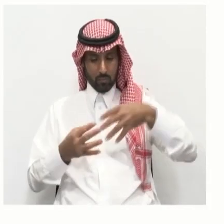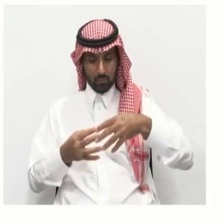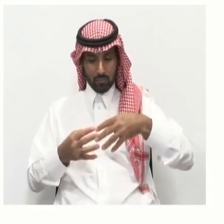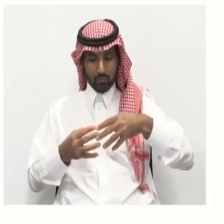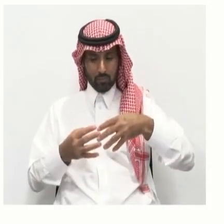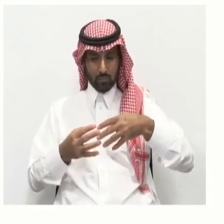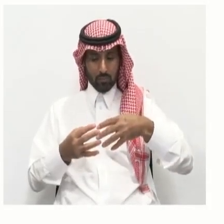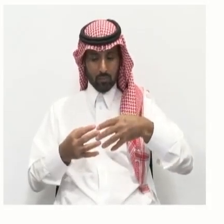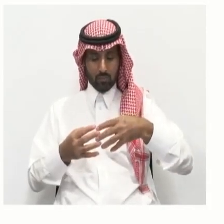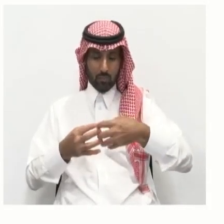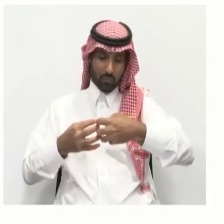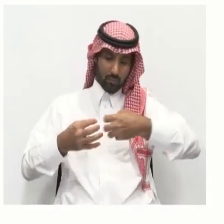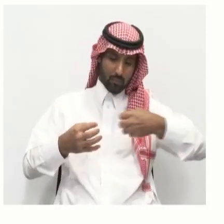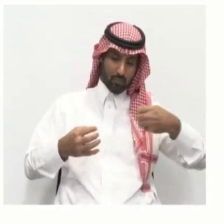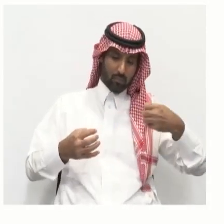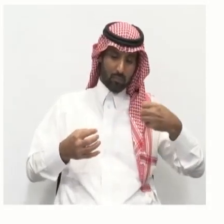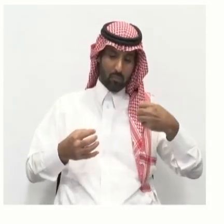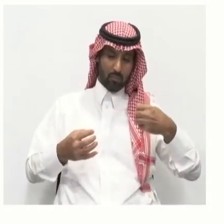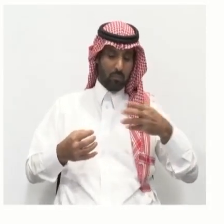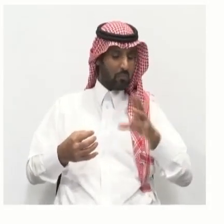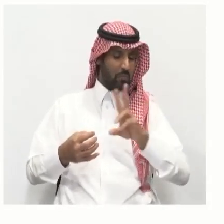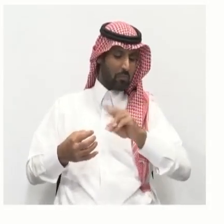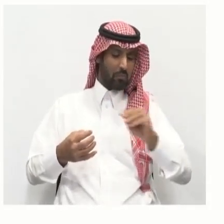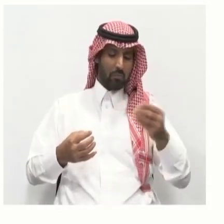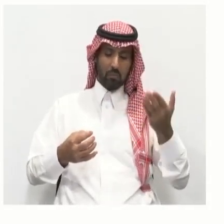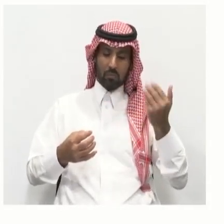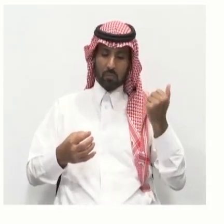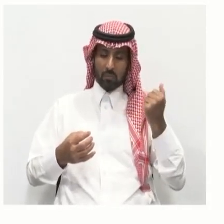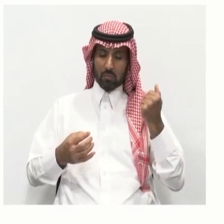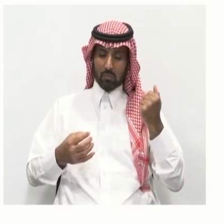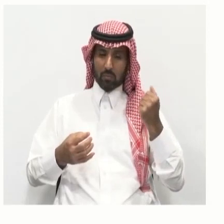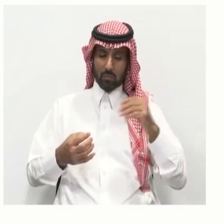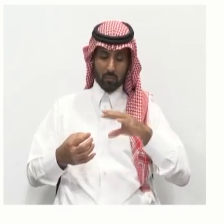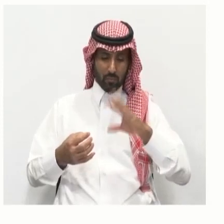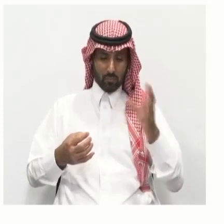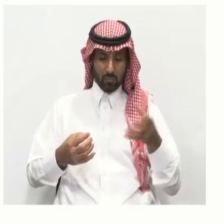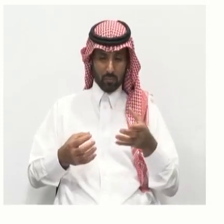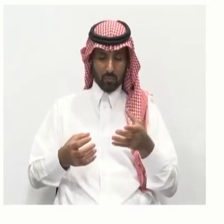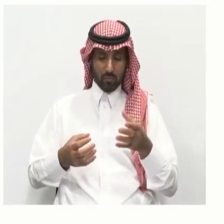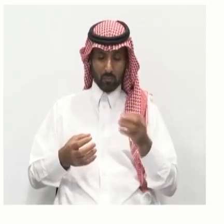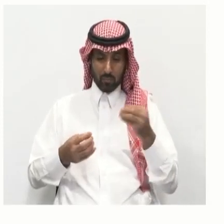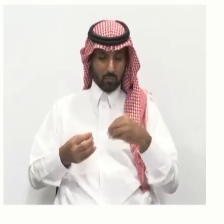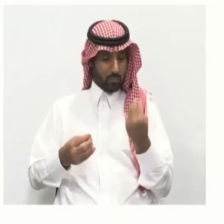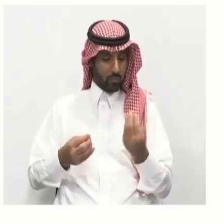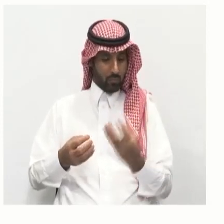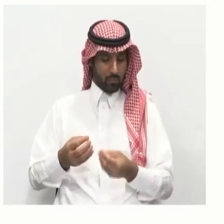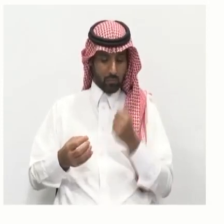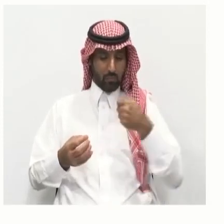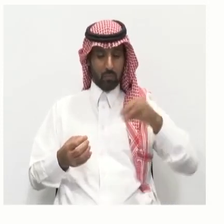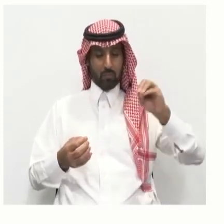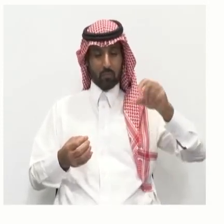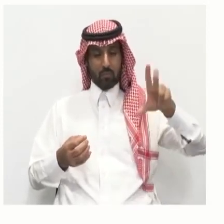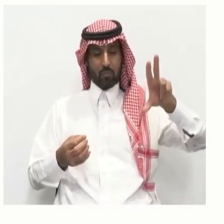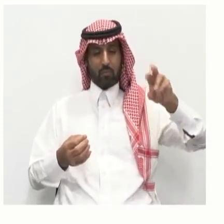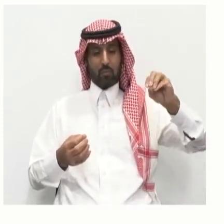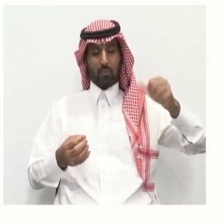التفاعل وخارج من التفاعل بنفس ما كان يتبقى عندي ايش يتبقى عندي الهيدروجين